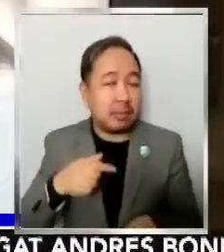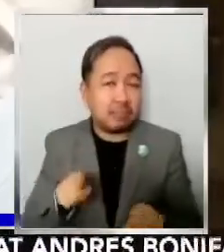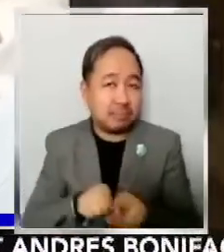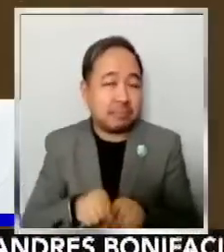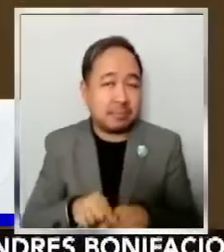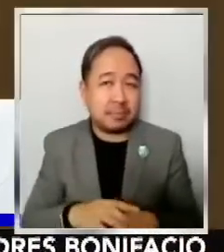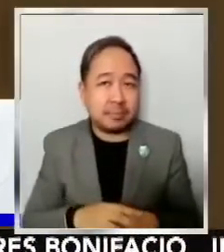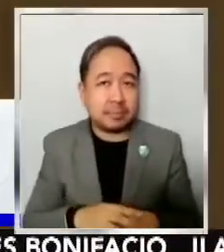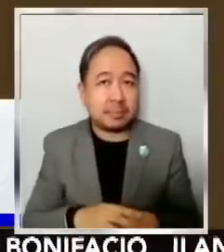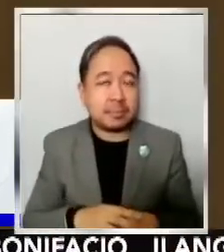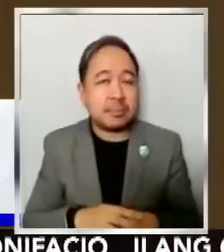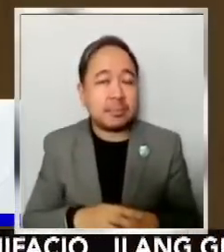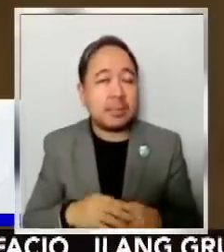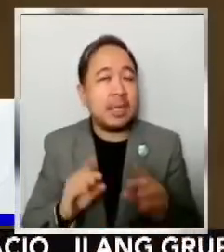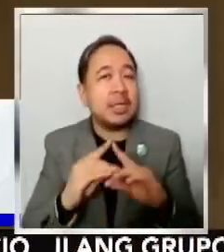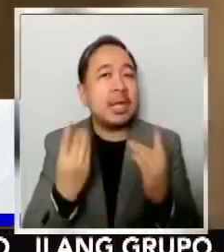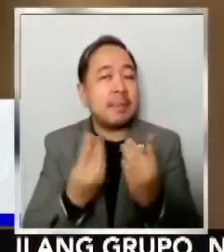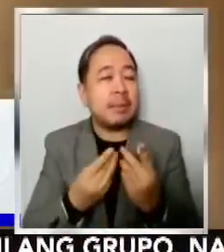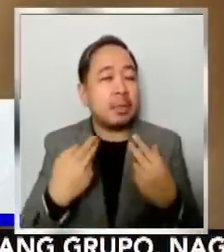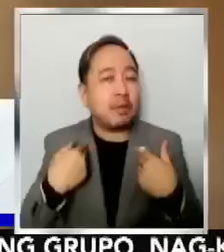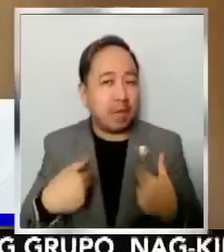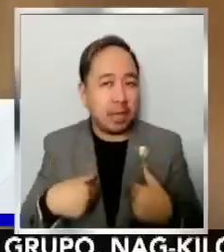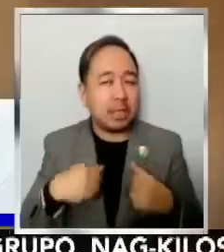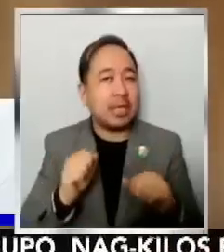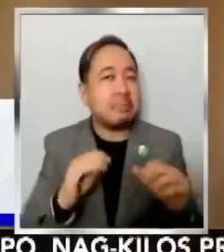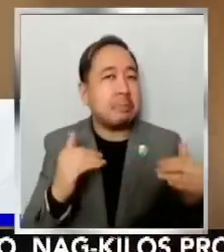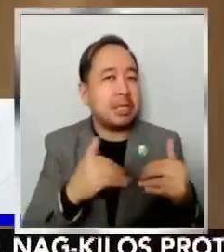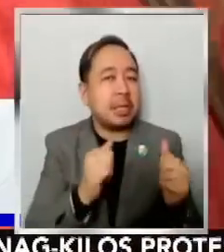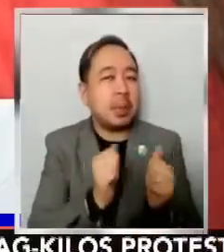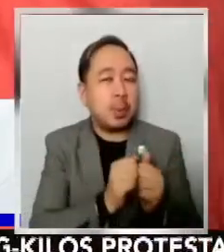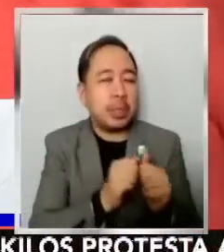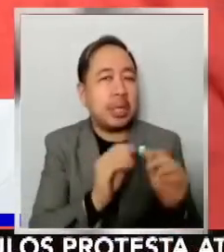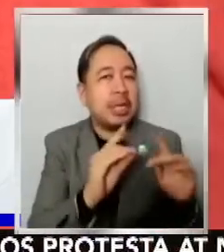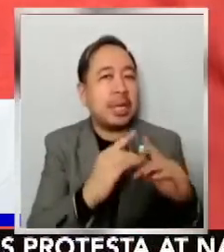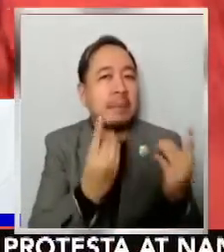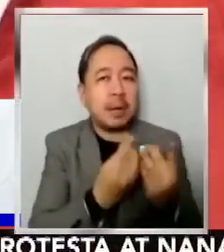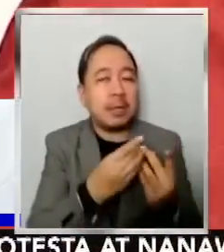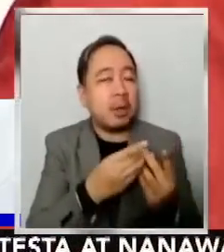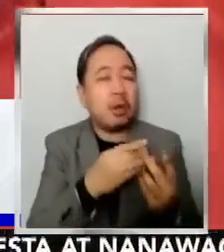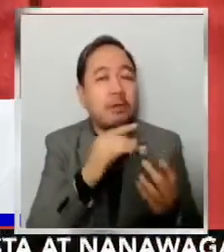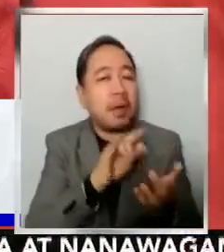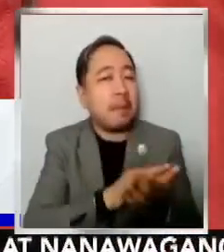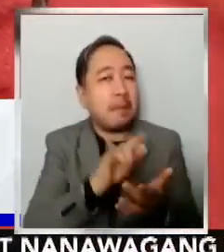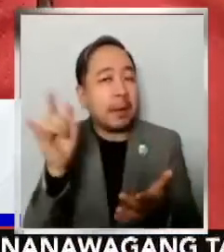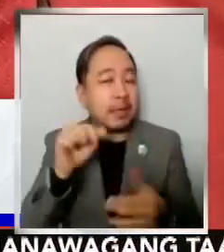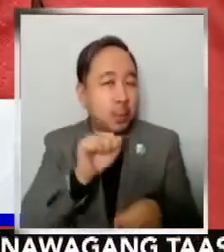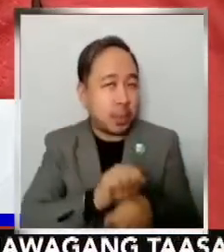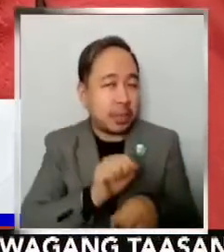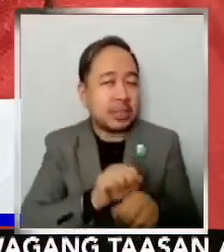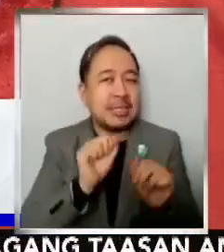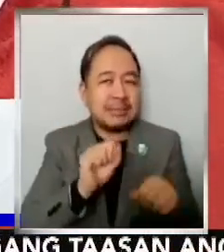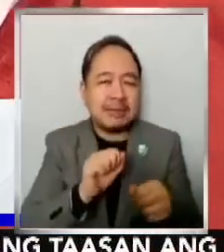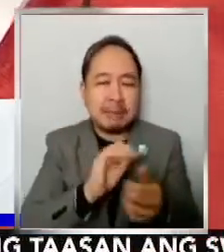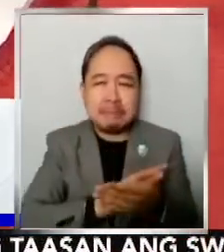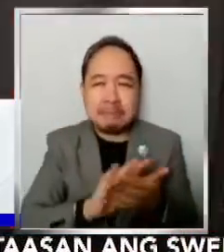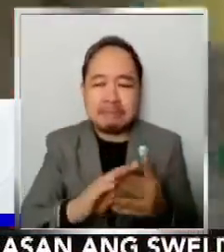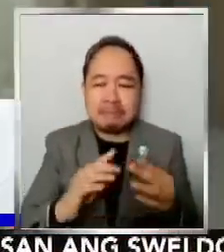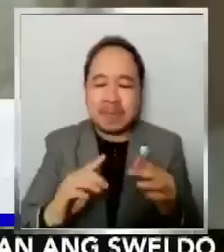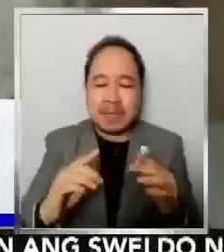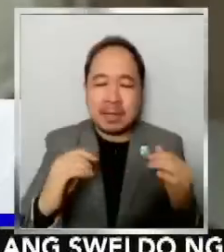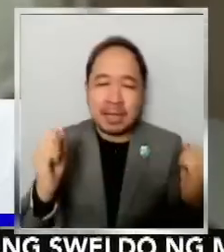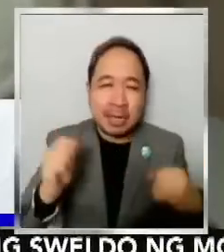Health Ministry ng Saskatchewan sa ating Department of Migrant Workers para plansyahin ang isang Memorandum of